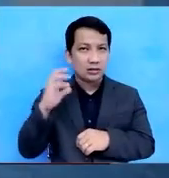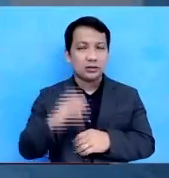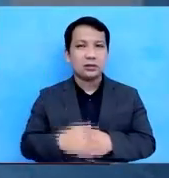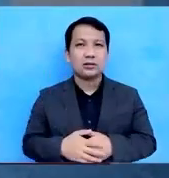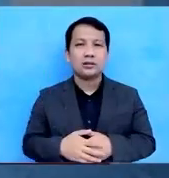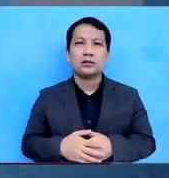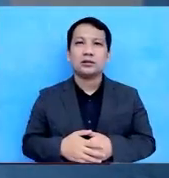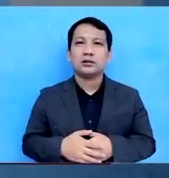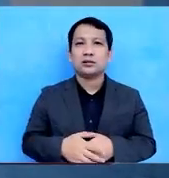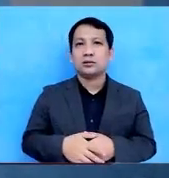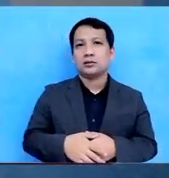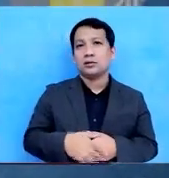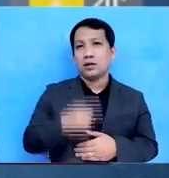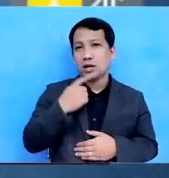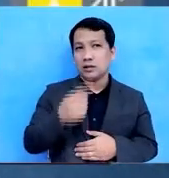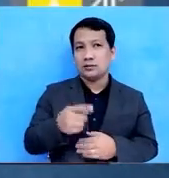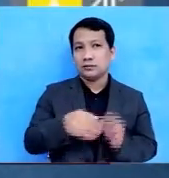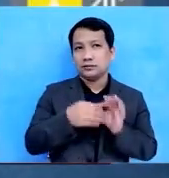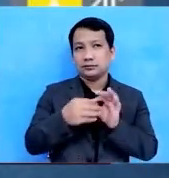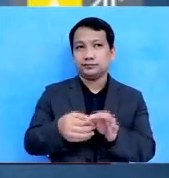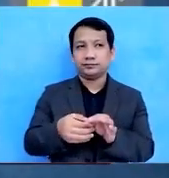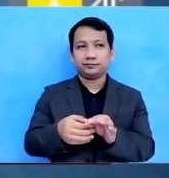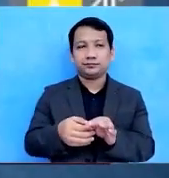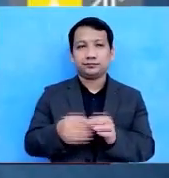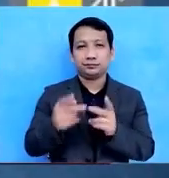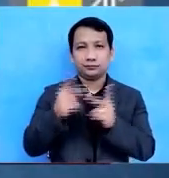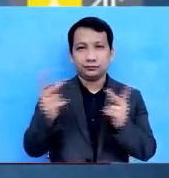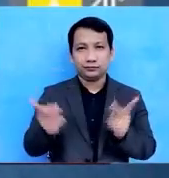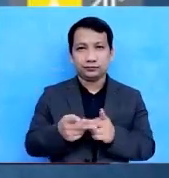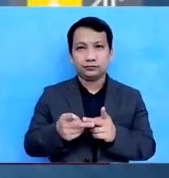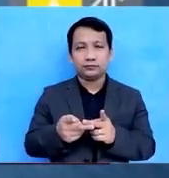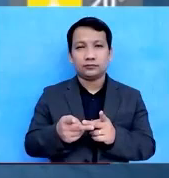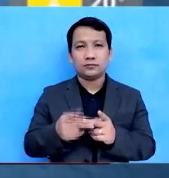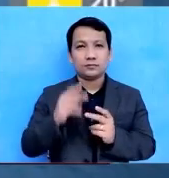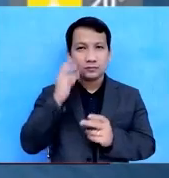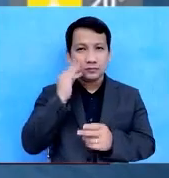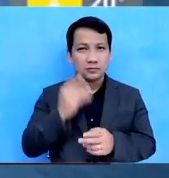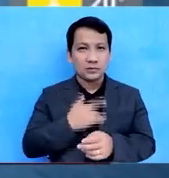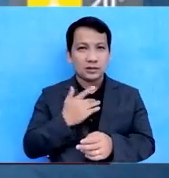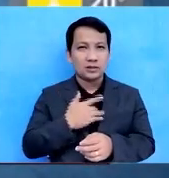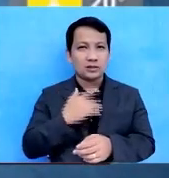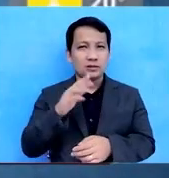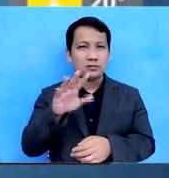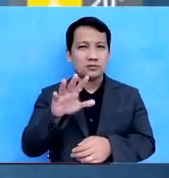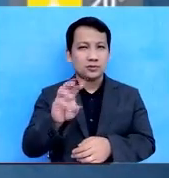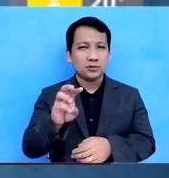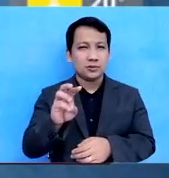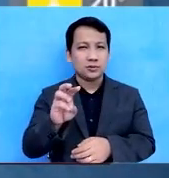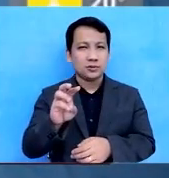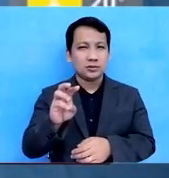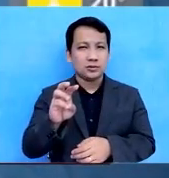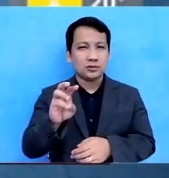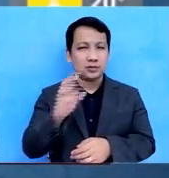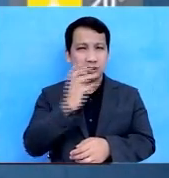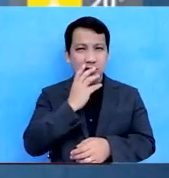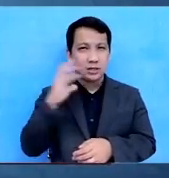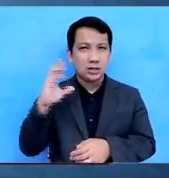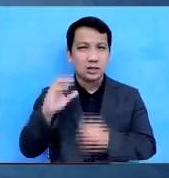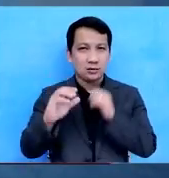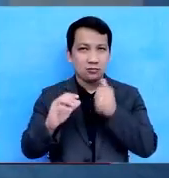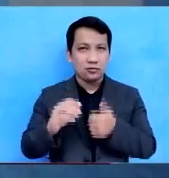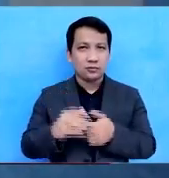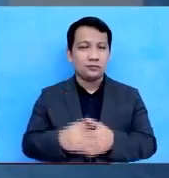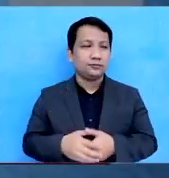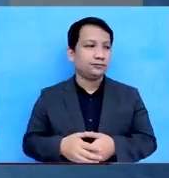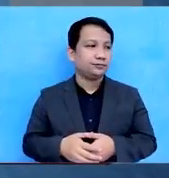Sa forecast ng PAGASA, may mga lugar sa bansa na makakaranas na hanggang 46 degrees Celsius heat index bukas. Ang